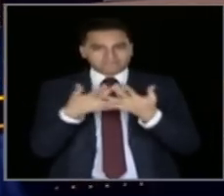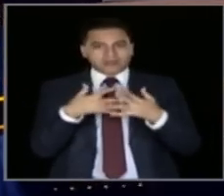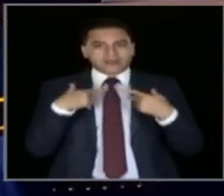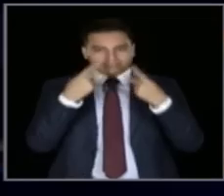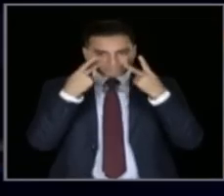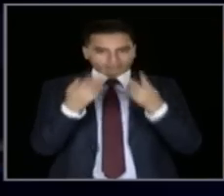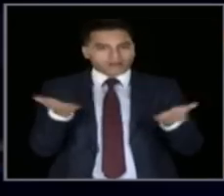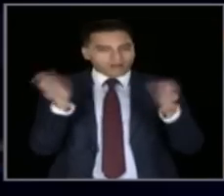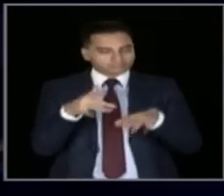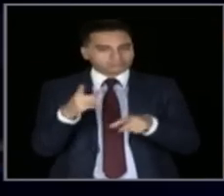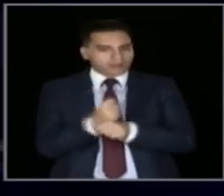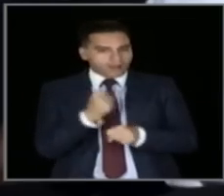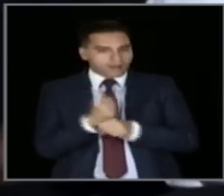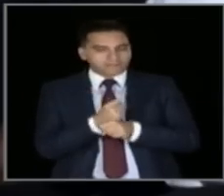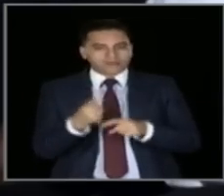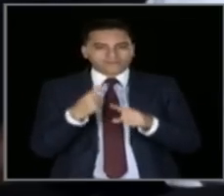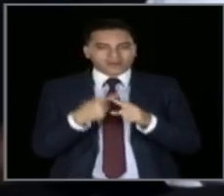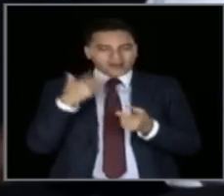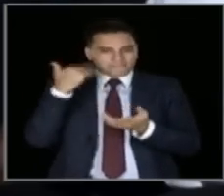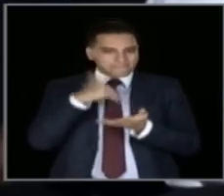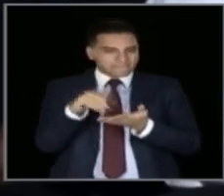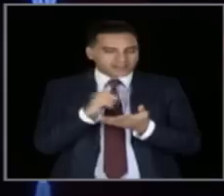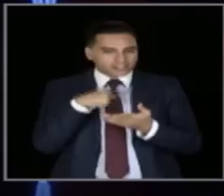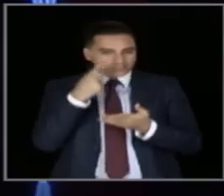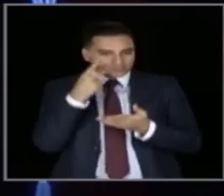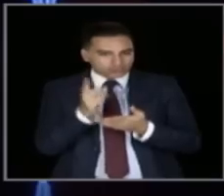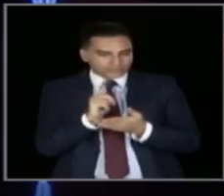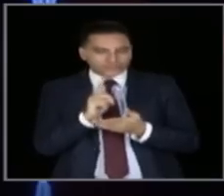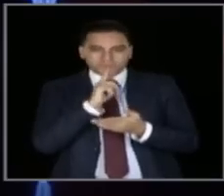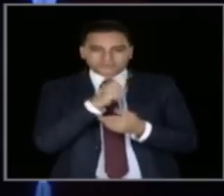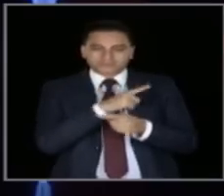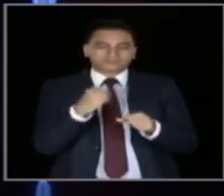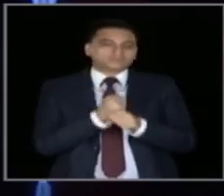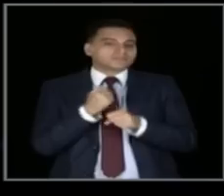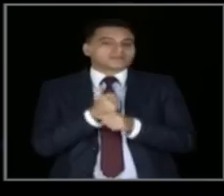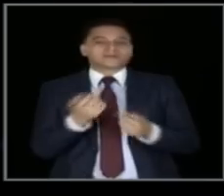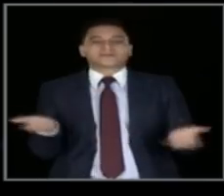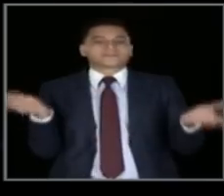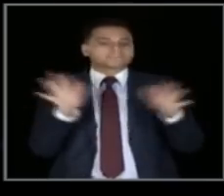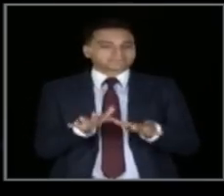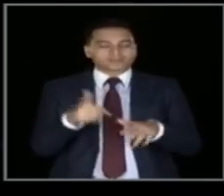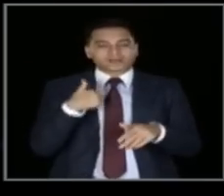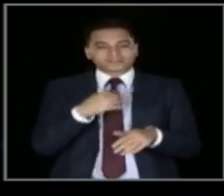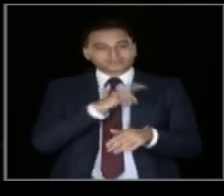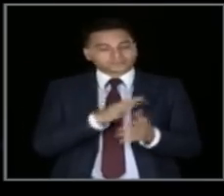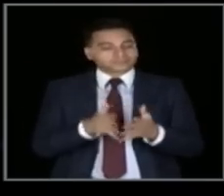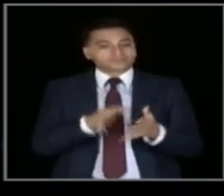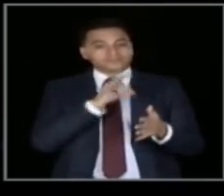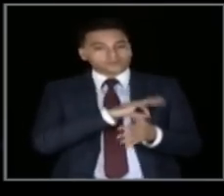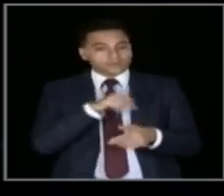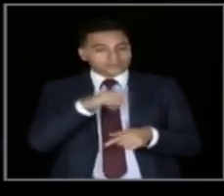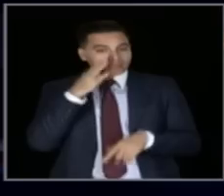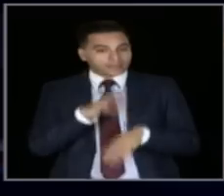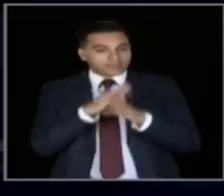حاضر المجهود اللي هم بيعملوه، وكمان أن أنا مشارك كمدير فني للموسم الثاني، استفدت من التجربة،